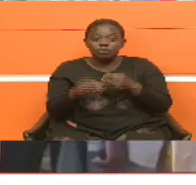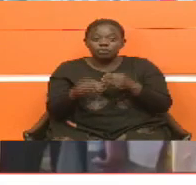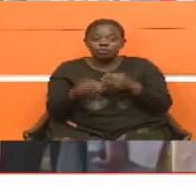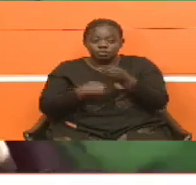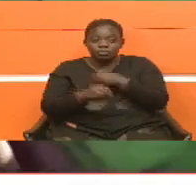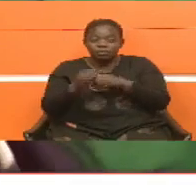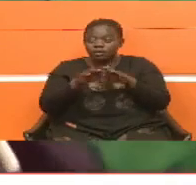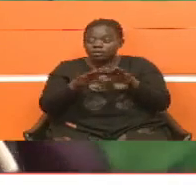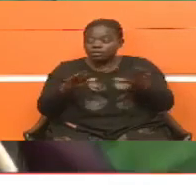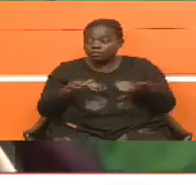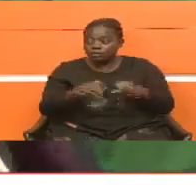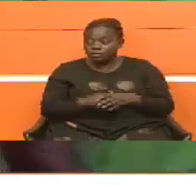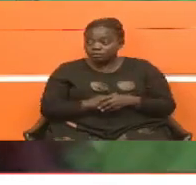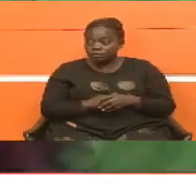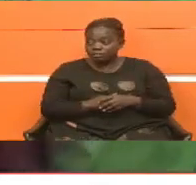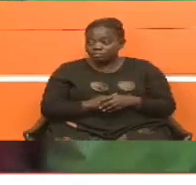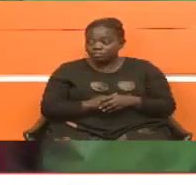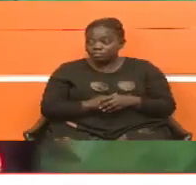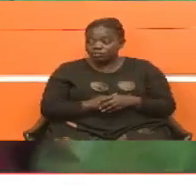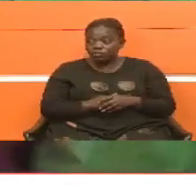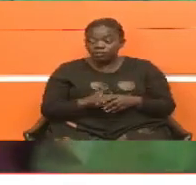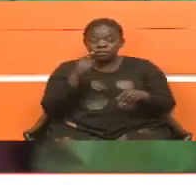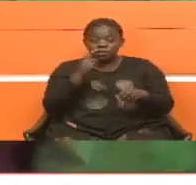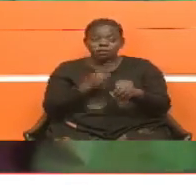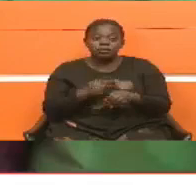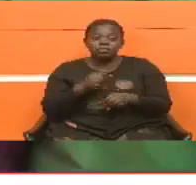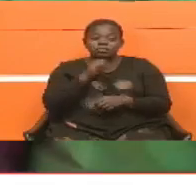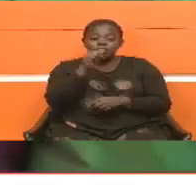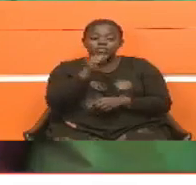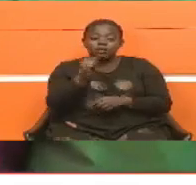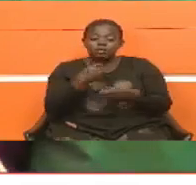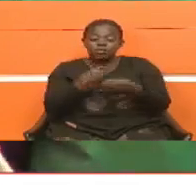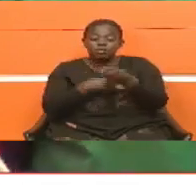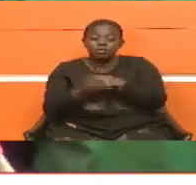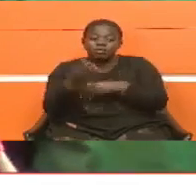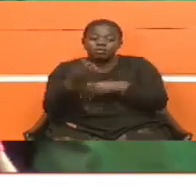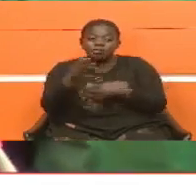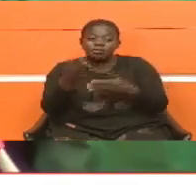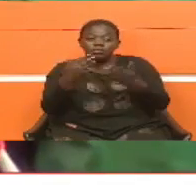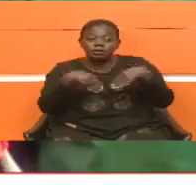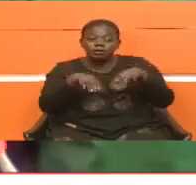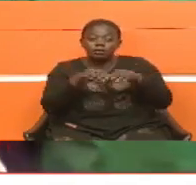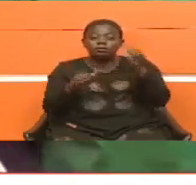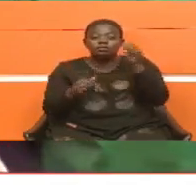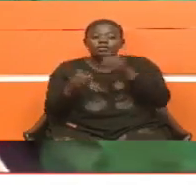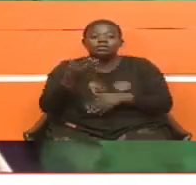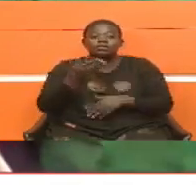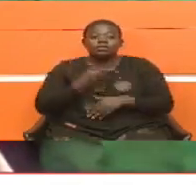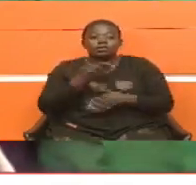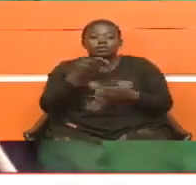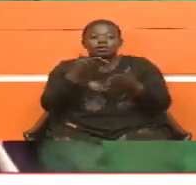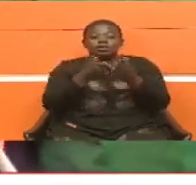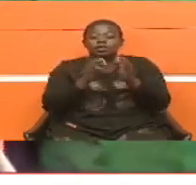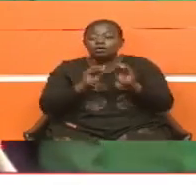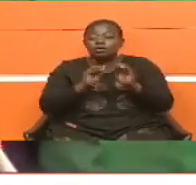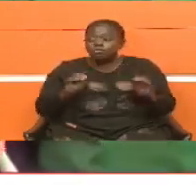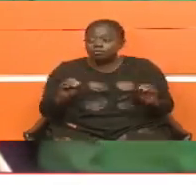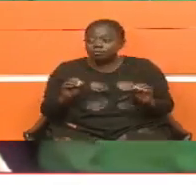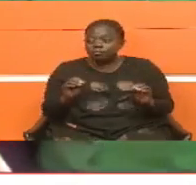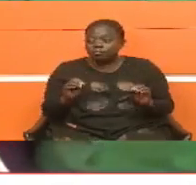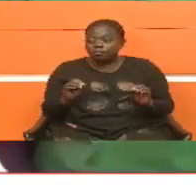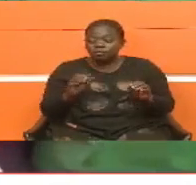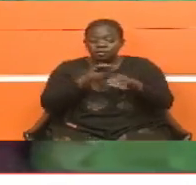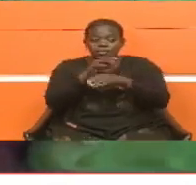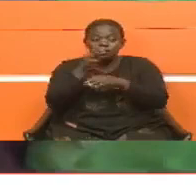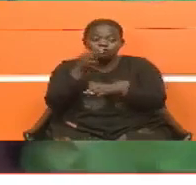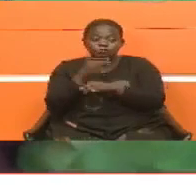eryo. Abaaliwo ng'omukadde oyo agula webali endagaano gye balina tebaliiko baakola